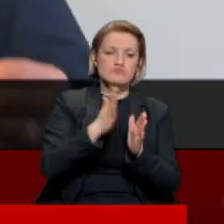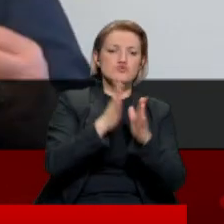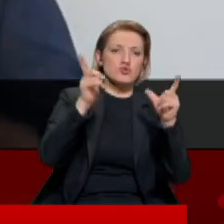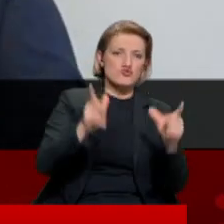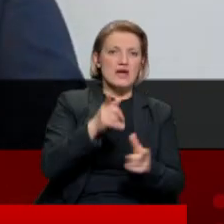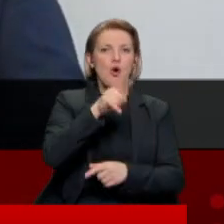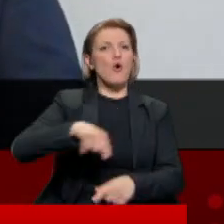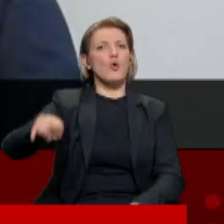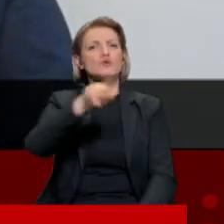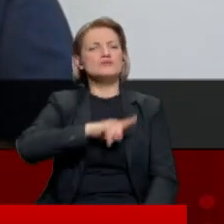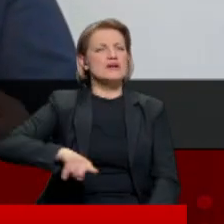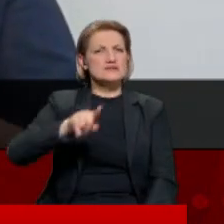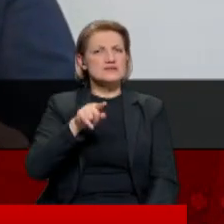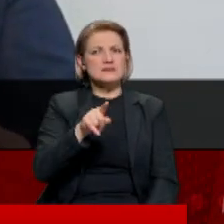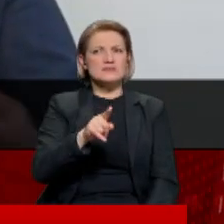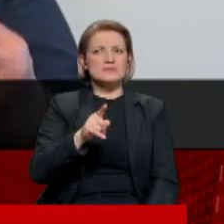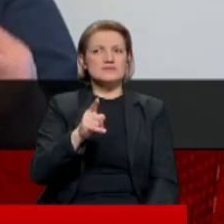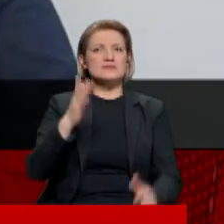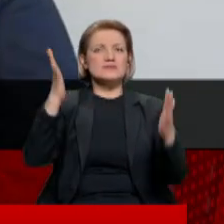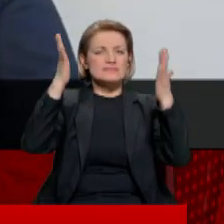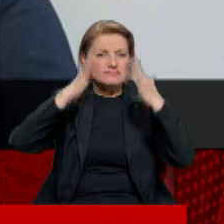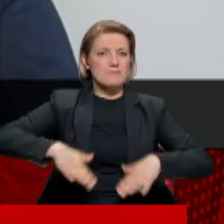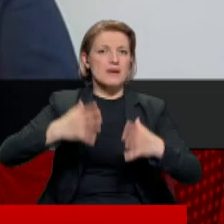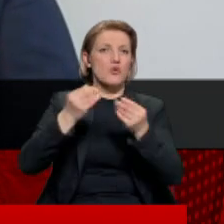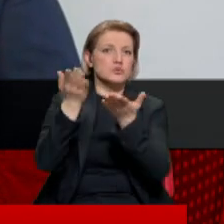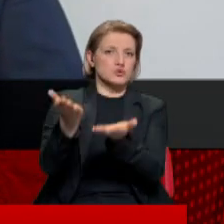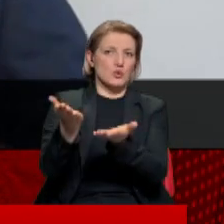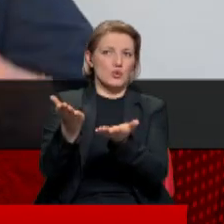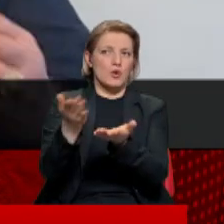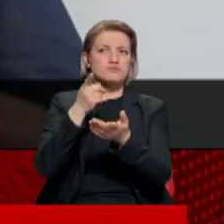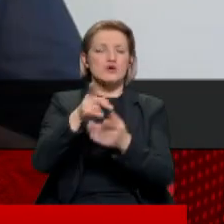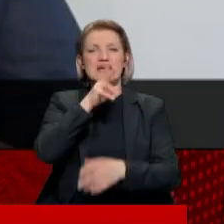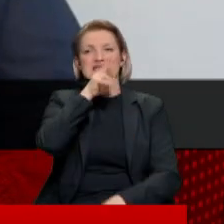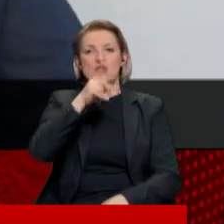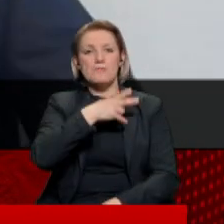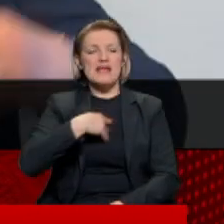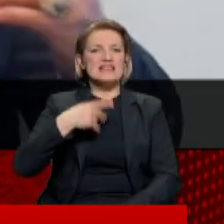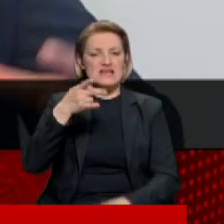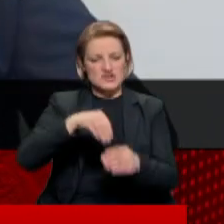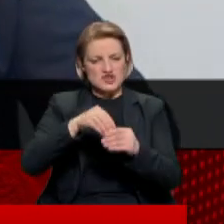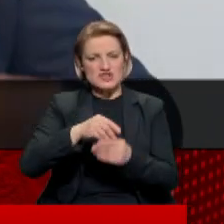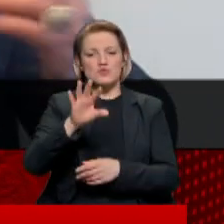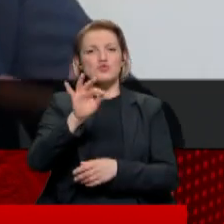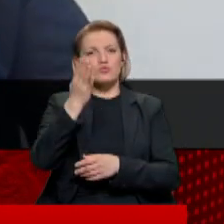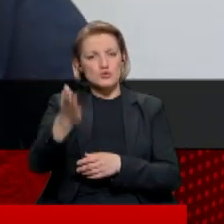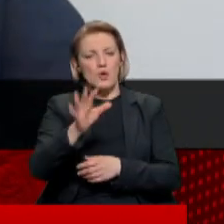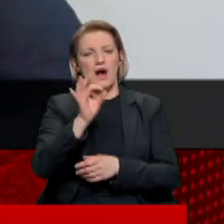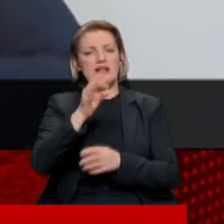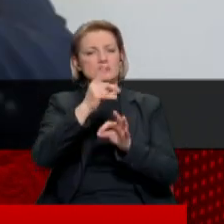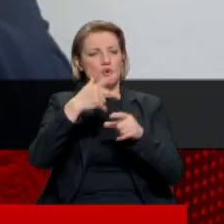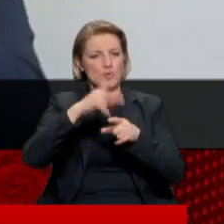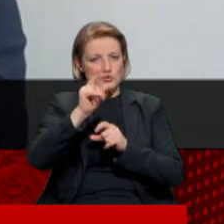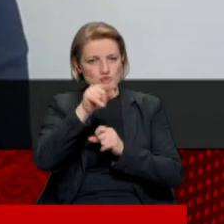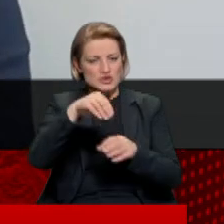şehir, onların da üstüne deprem geldi ve göçük vardı. Bu İskenderun Belediyesi içinde, Kumlu içinde, Altınöz